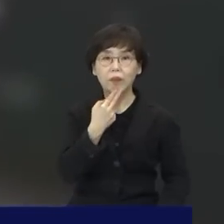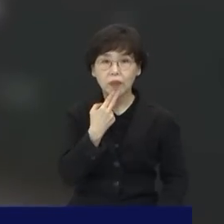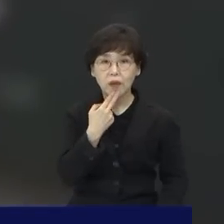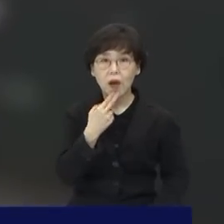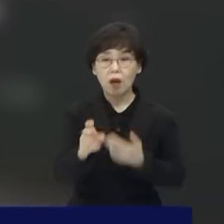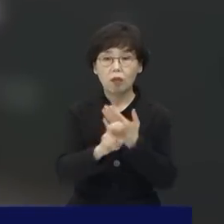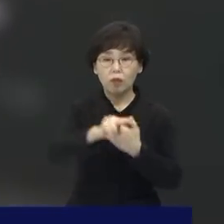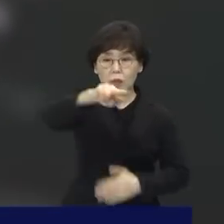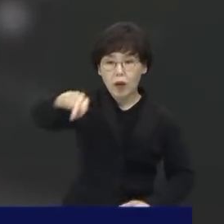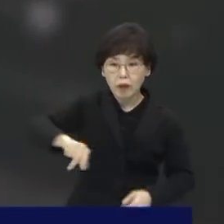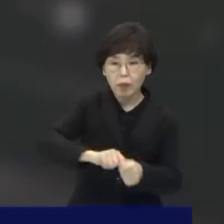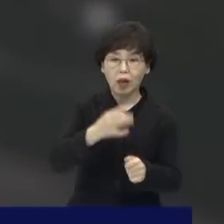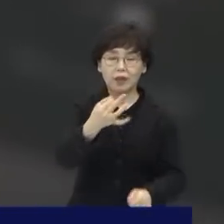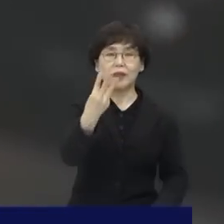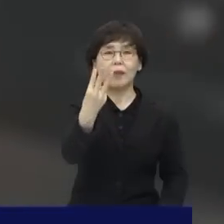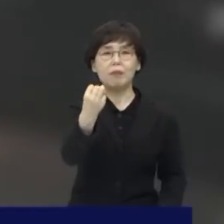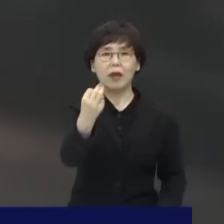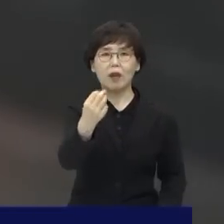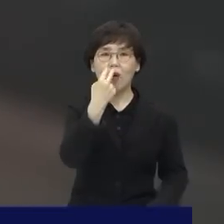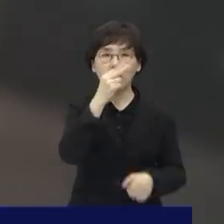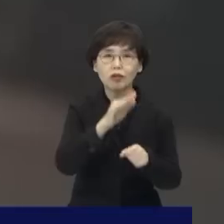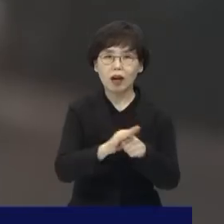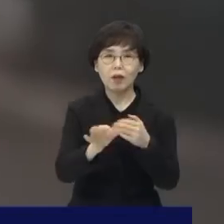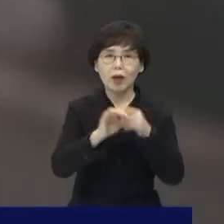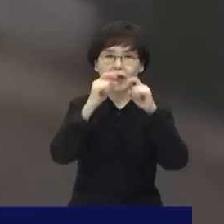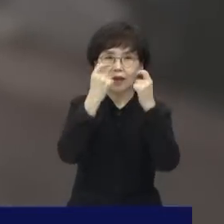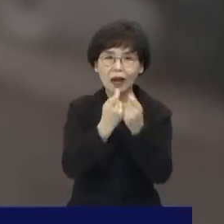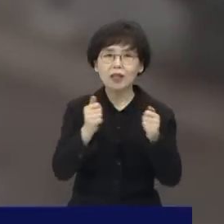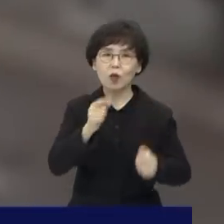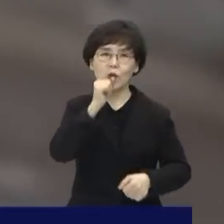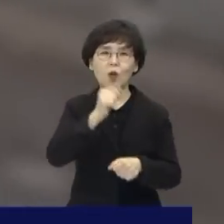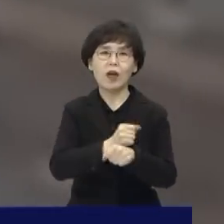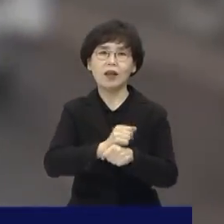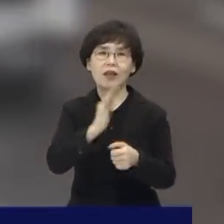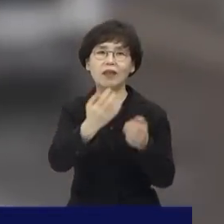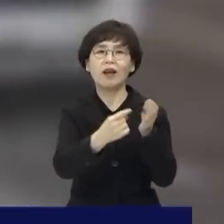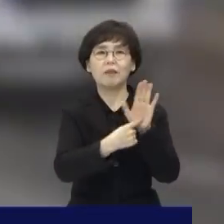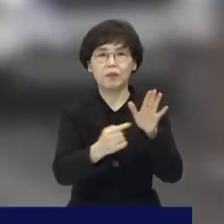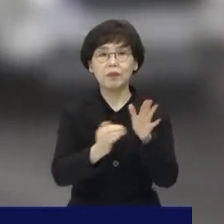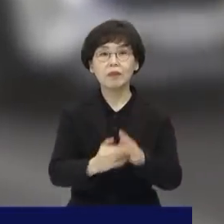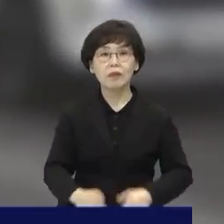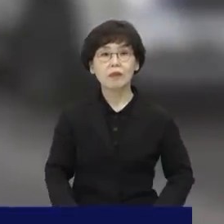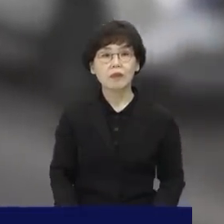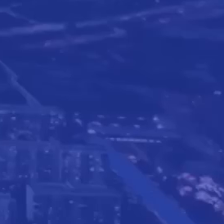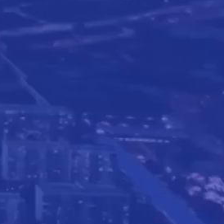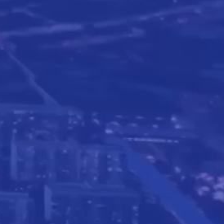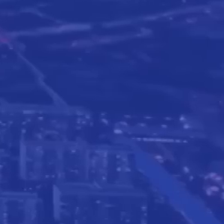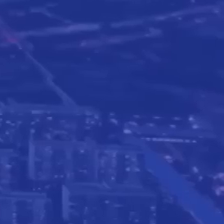무단횡단 범칙금은 3만 원, 억울하면 민사소송해야 등의 반응을 보였습니다.